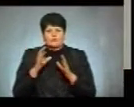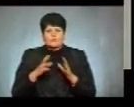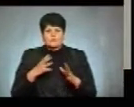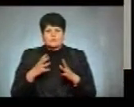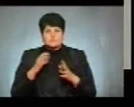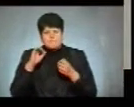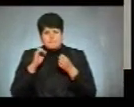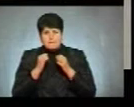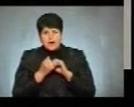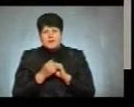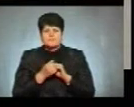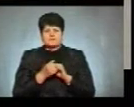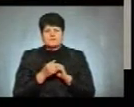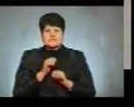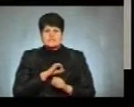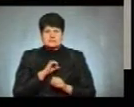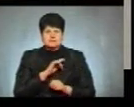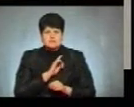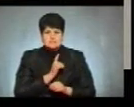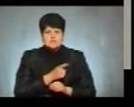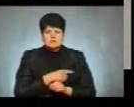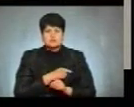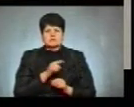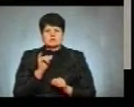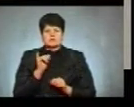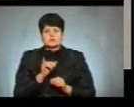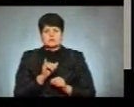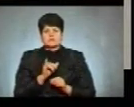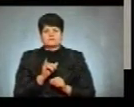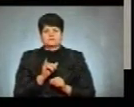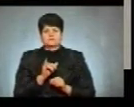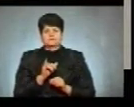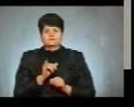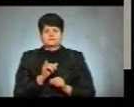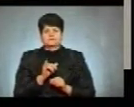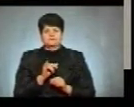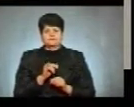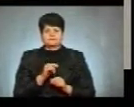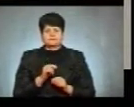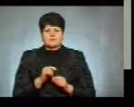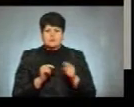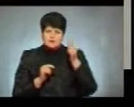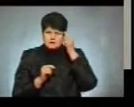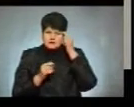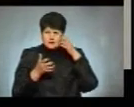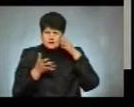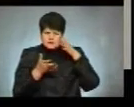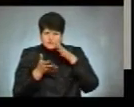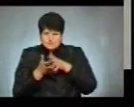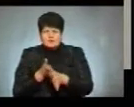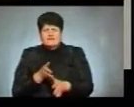емоційна пам'ять, яка найсильніша. І, знову ж таки, раціональні якісь аспекти